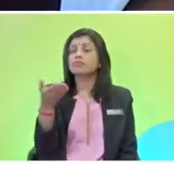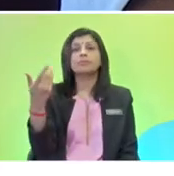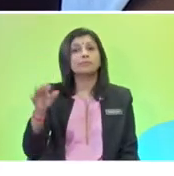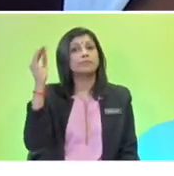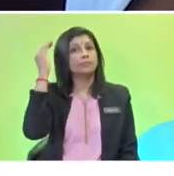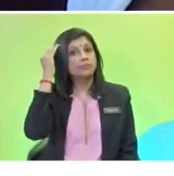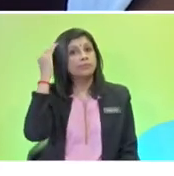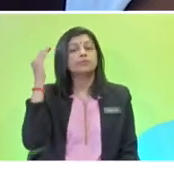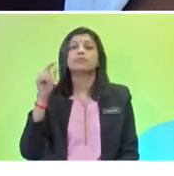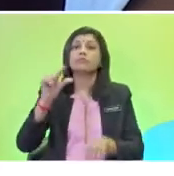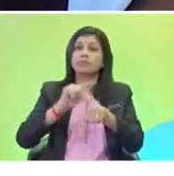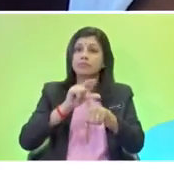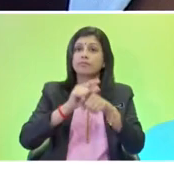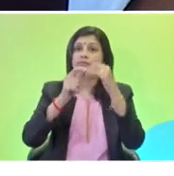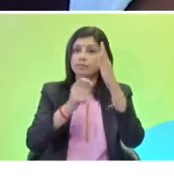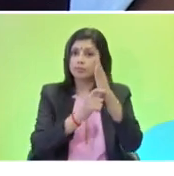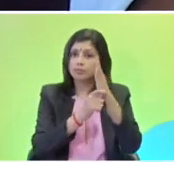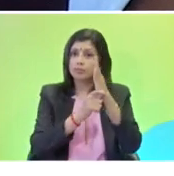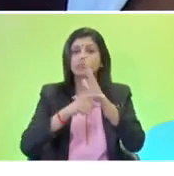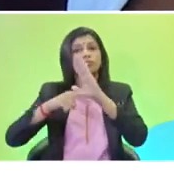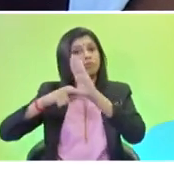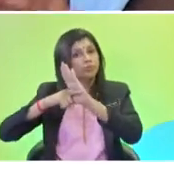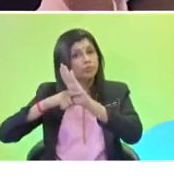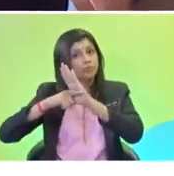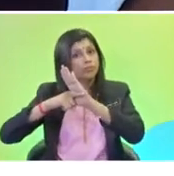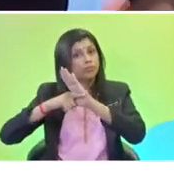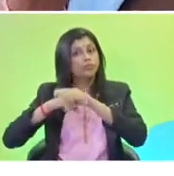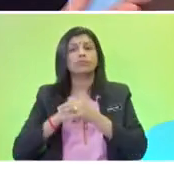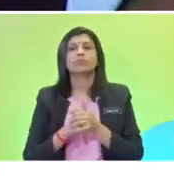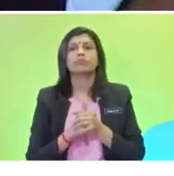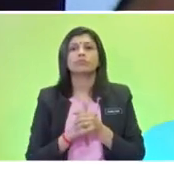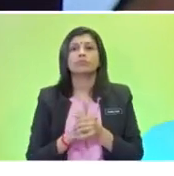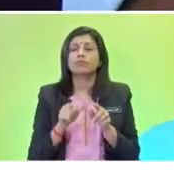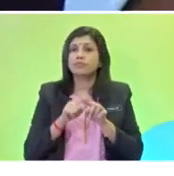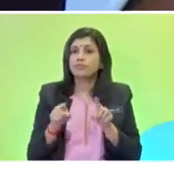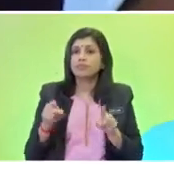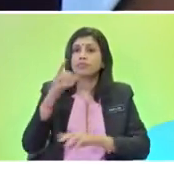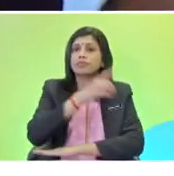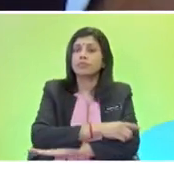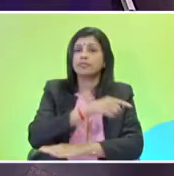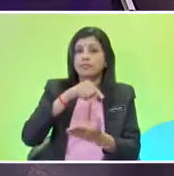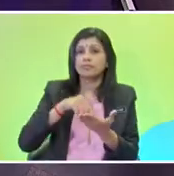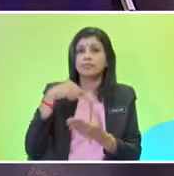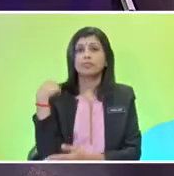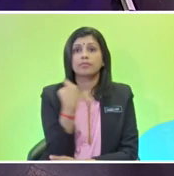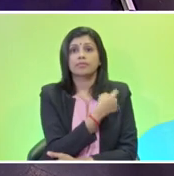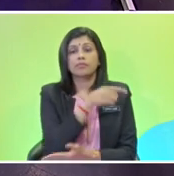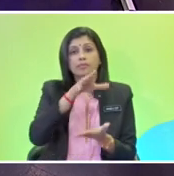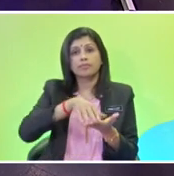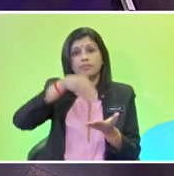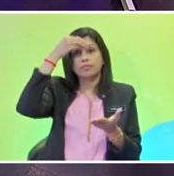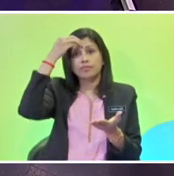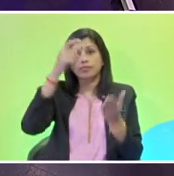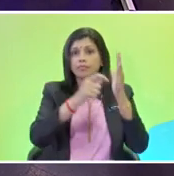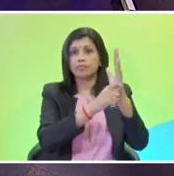kan antara rakan-rakan kita, tetapi hari ini kita belajar tentang operasi bergabung ya cikgu. Ya. Macam mana tu? Okey,